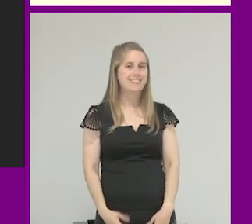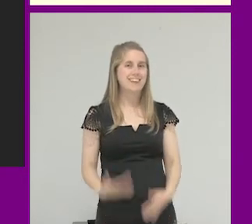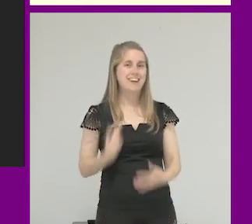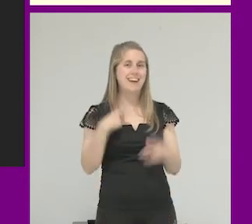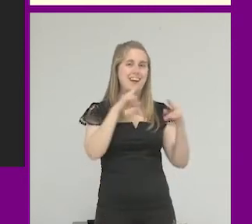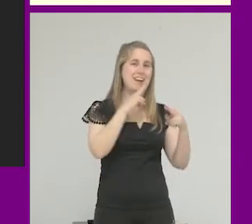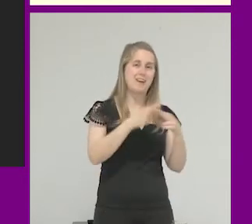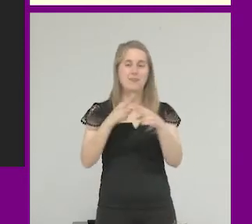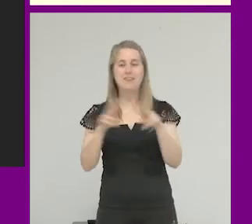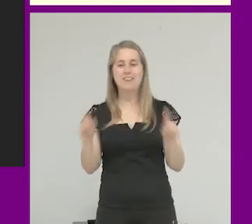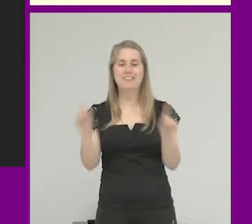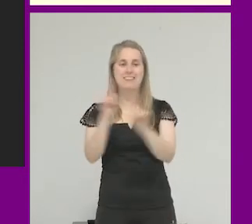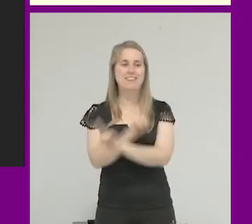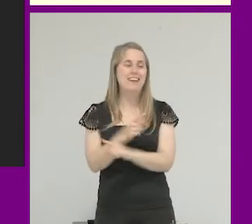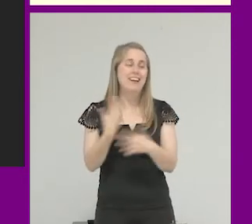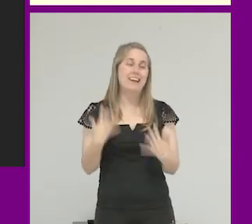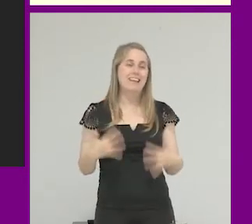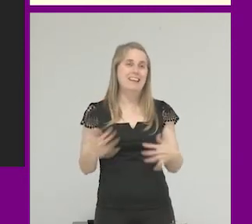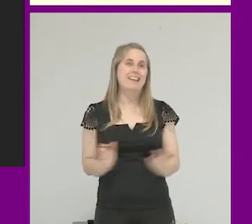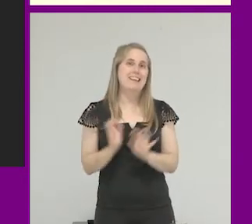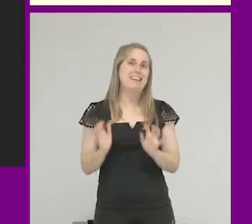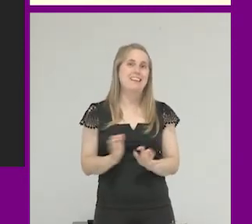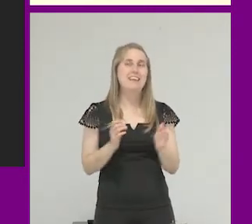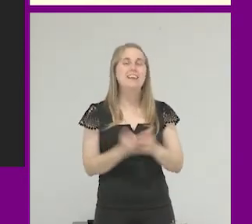titula egin dugu eta